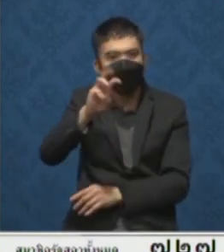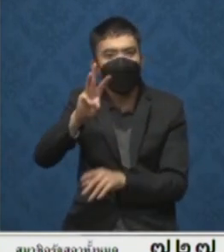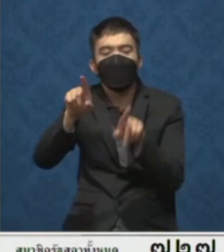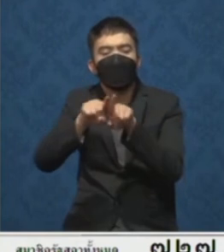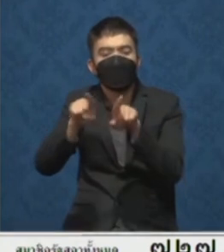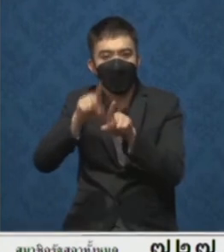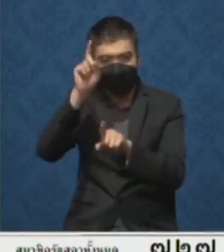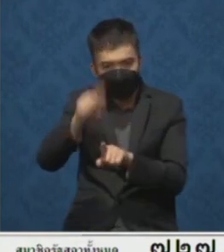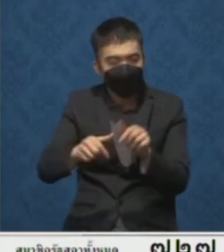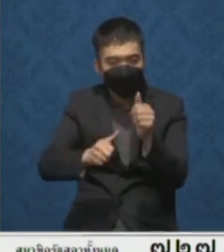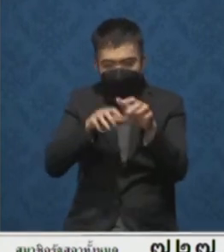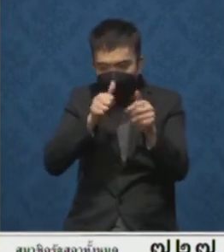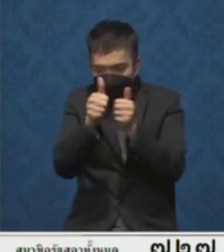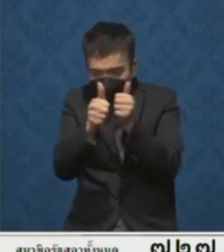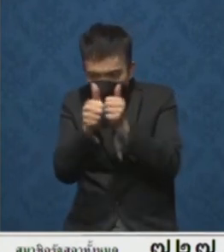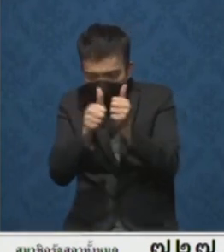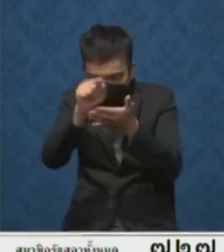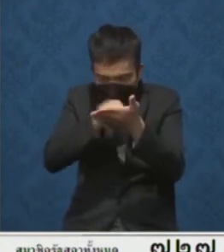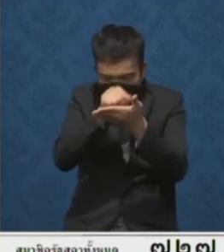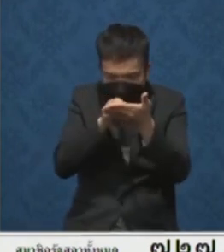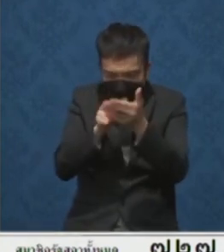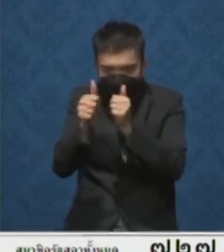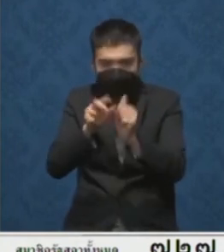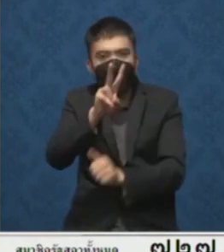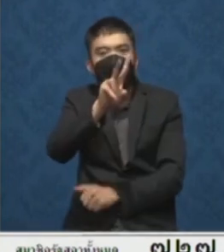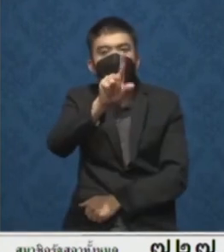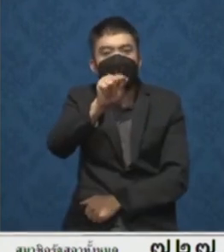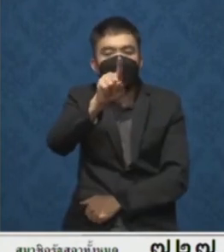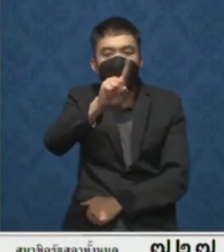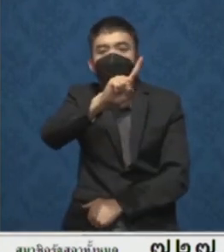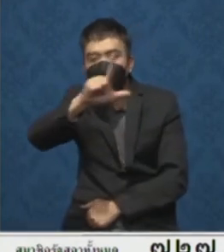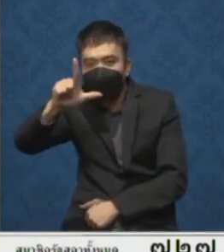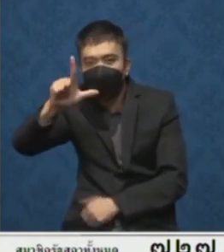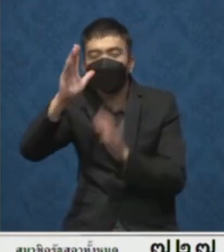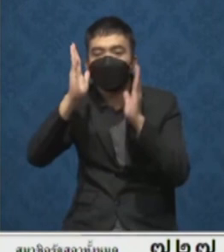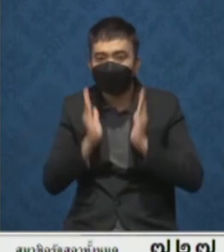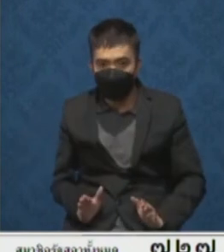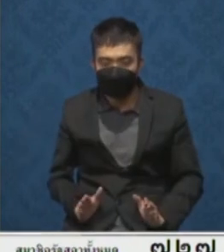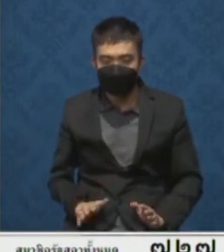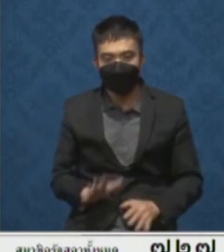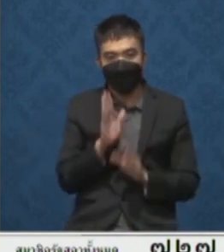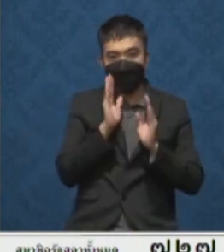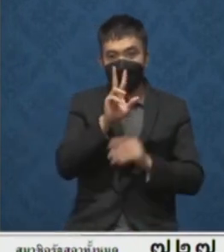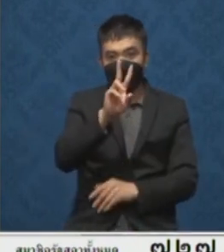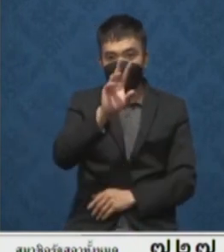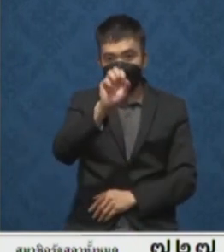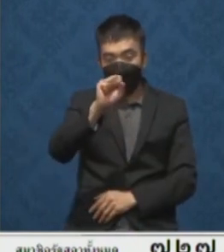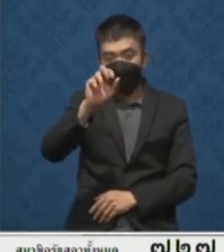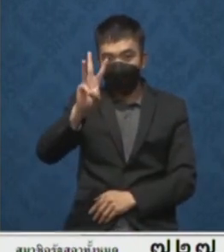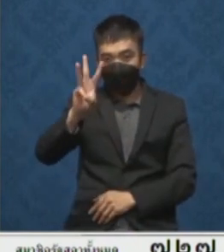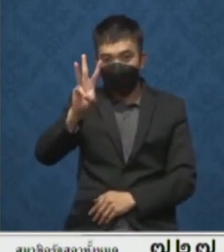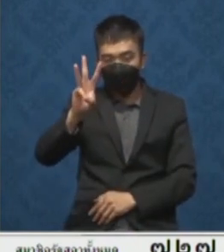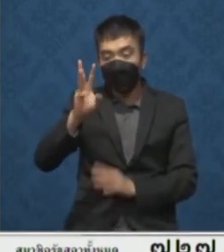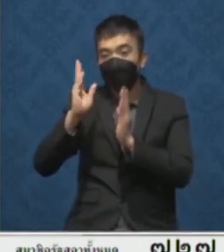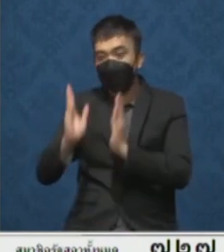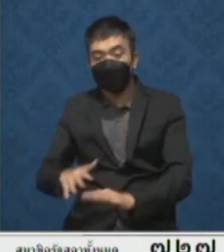เราต้องชนะการเลือกตั้งจากพี่น้องประชาชนกว่า21ล้านคนเลยนะคะแต่ส.ว. 250คนกับไม่ได้มาจากเสียง